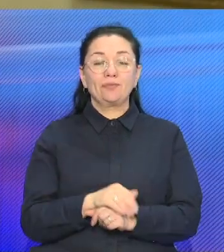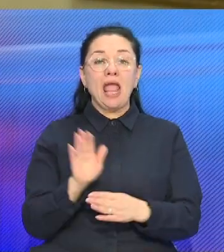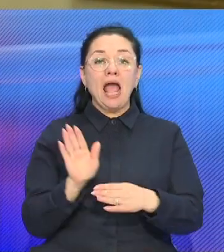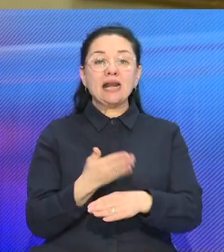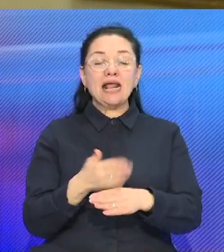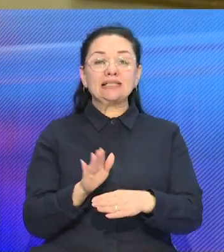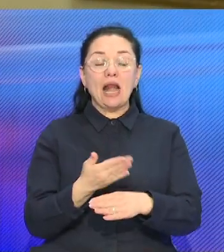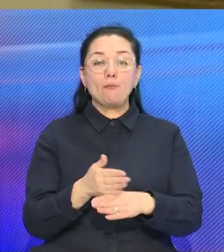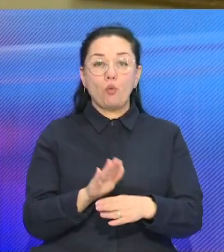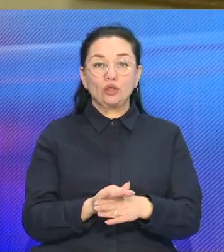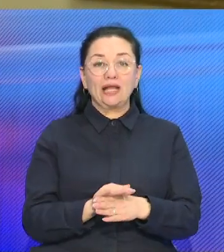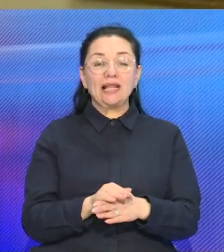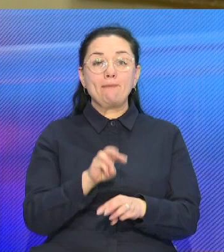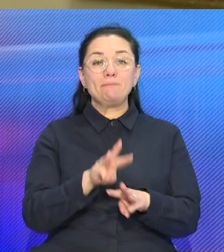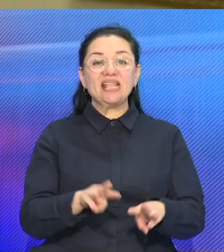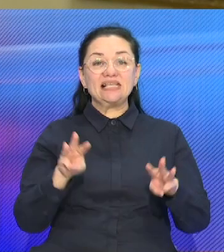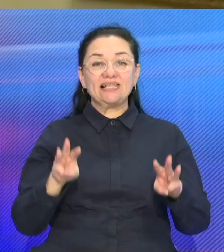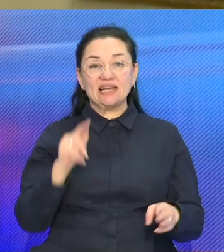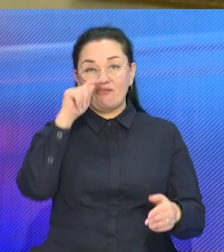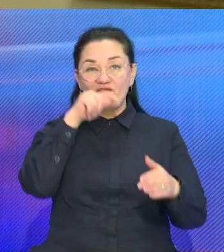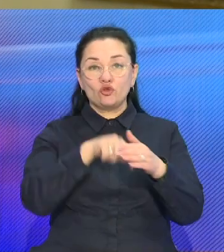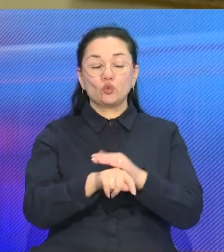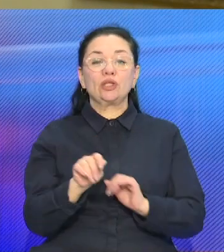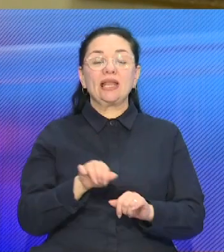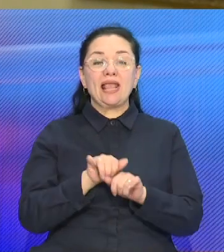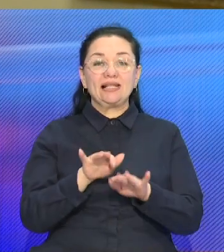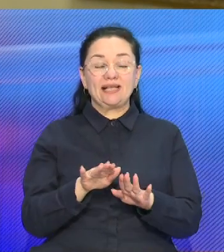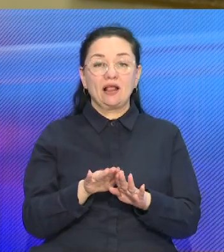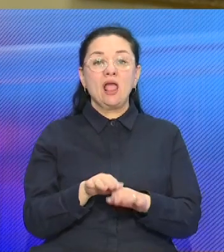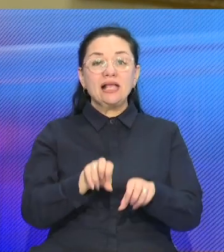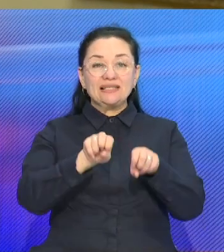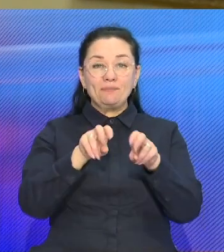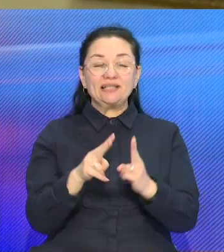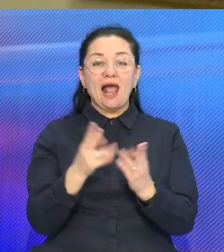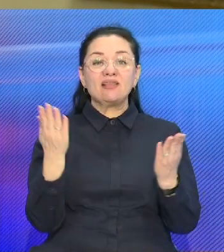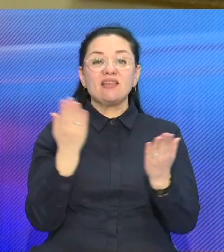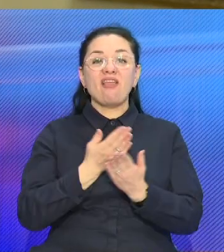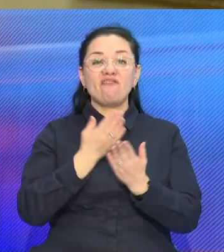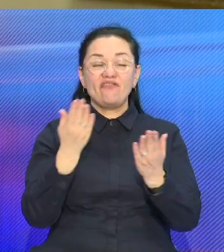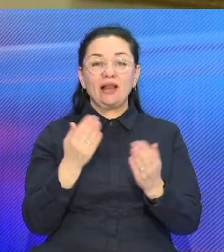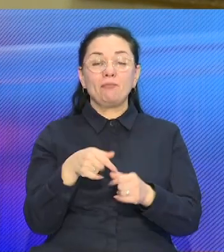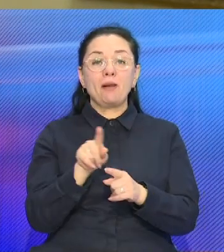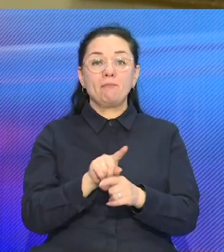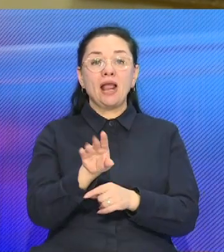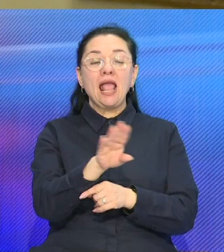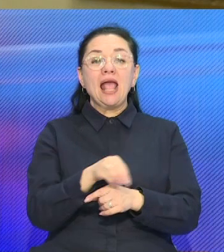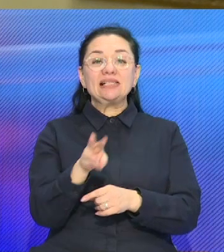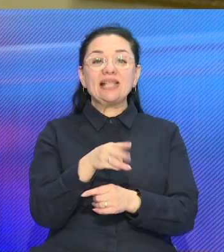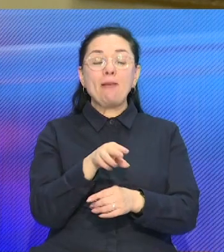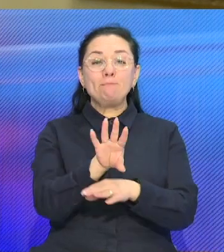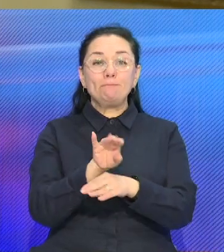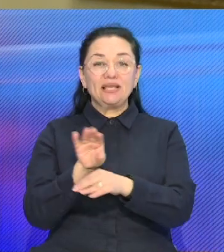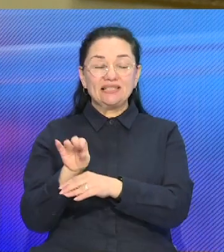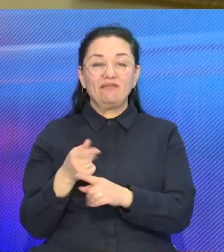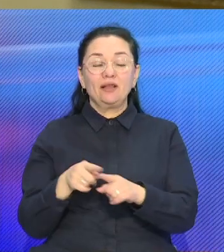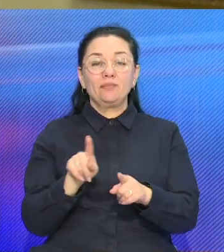Разработаны Министерством внутренних дел учебные фильмы. В том числе мы подзаписываем свои фильмы